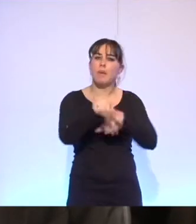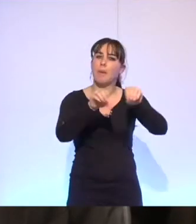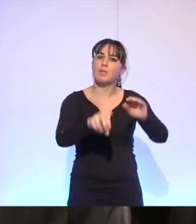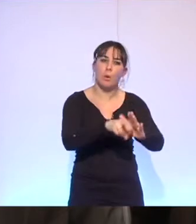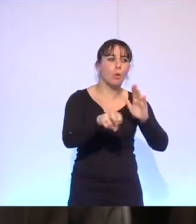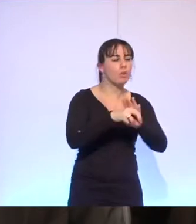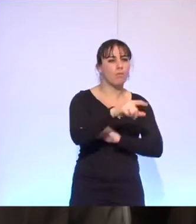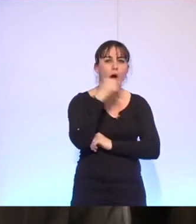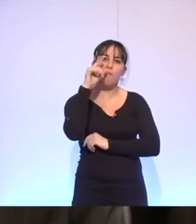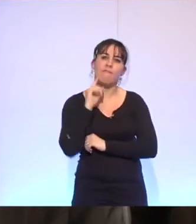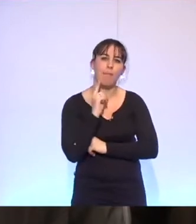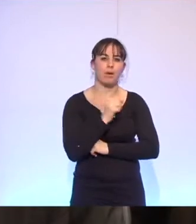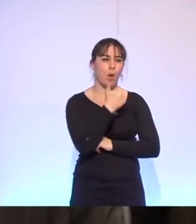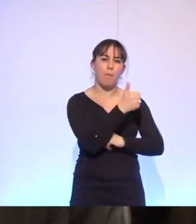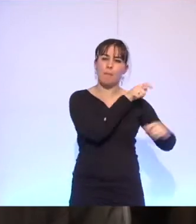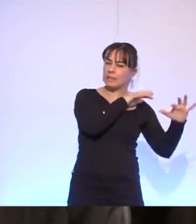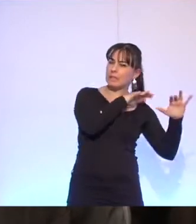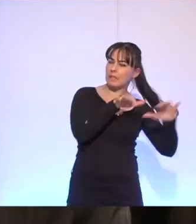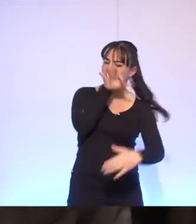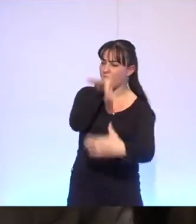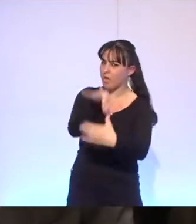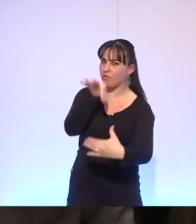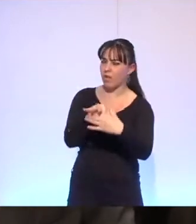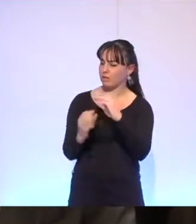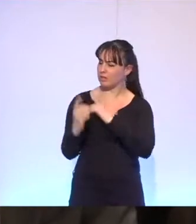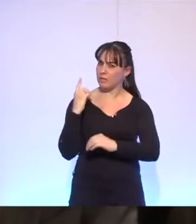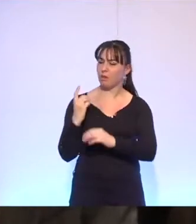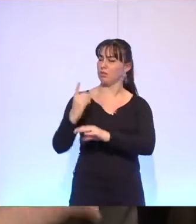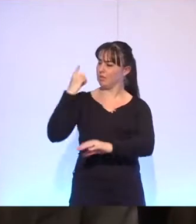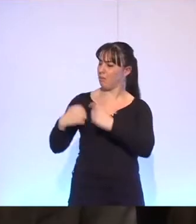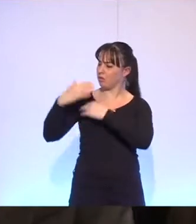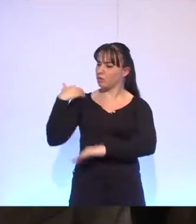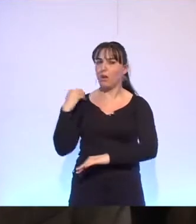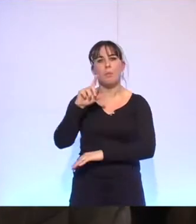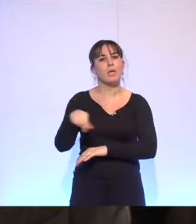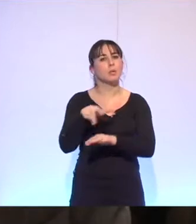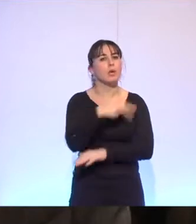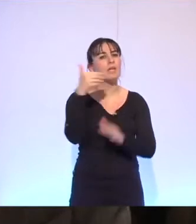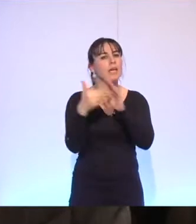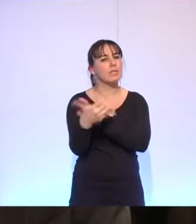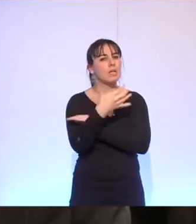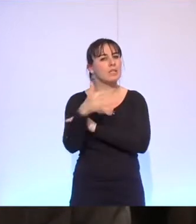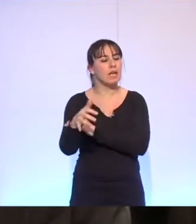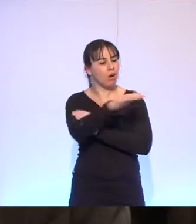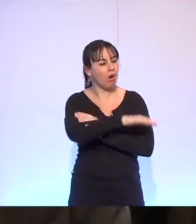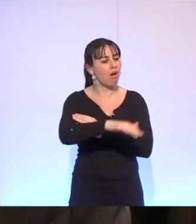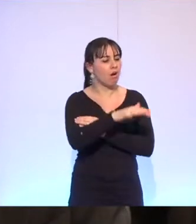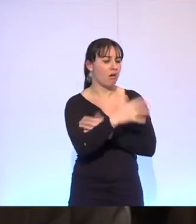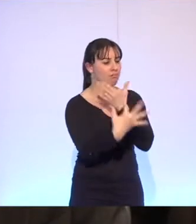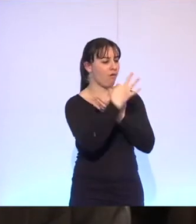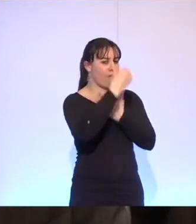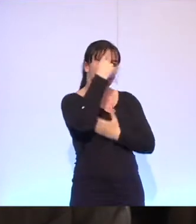qui se sont déplacés pour voter, et parmi ceux-ci, évidemment, les 13 500 qui nous ont accordé leur